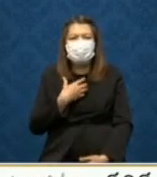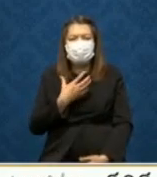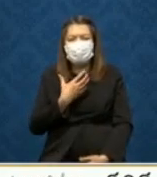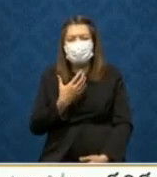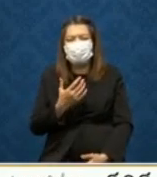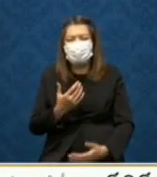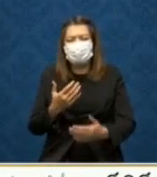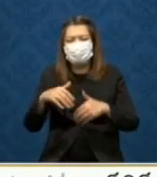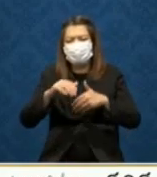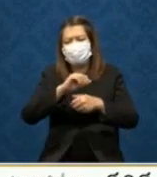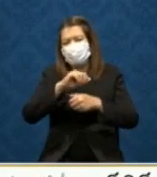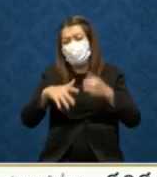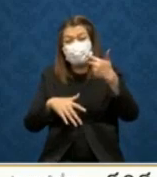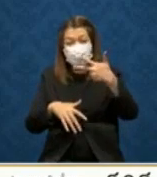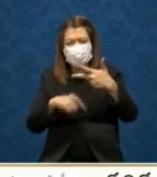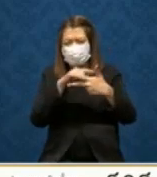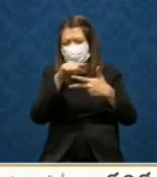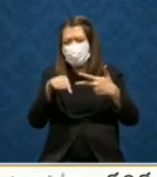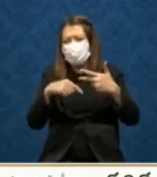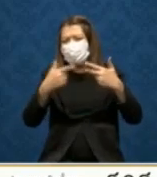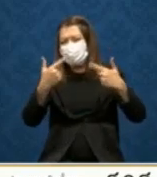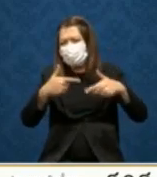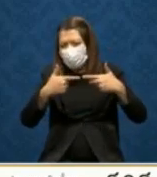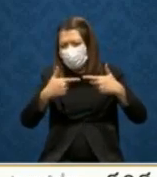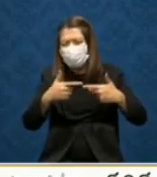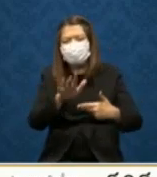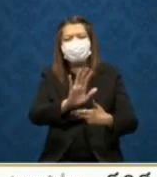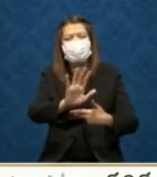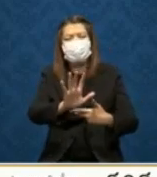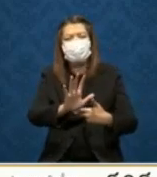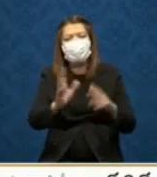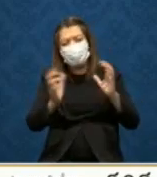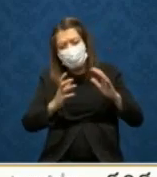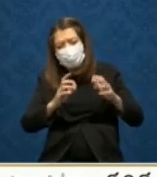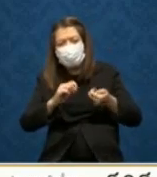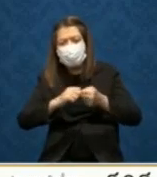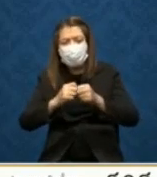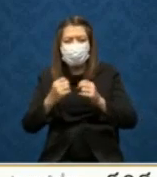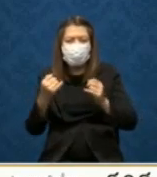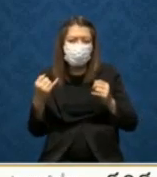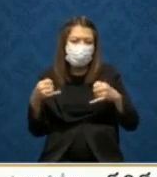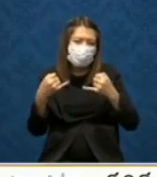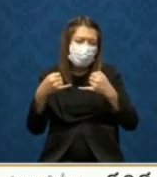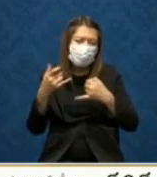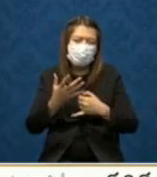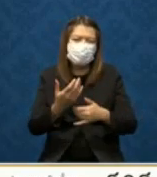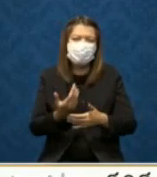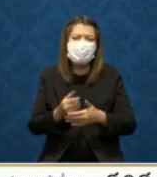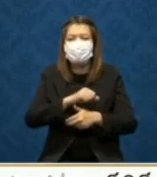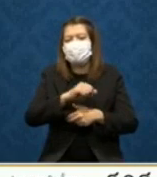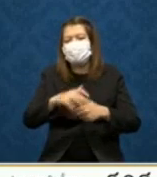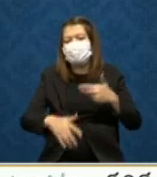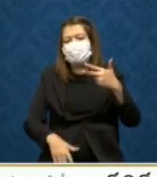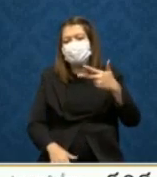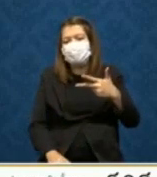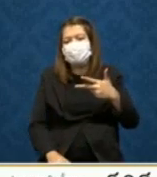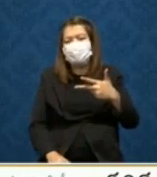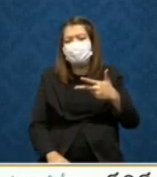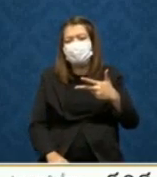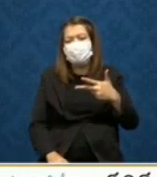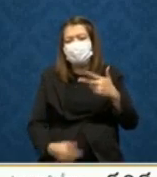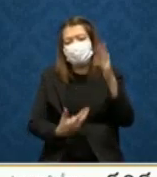กันดูแลเค้าดีๆอย่าให้เขาทะเลาะกันอย่าให้เขาทะเลาะกันเพราะ 3พี่น้องนี้คือรากเหง้าของคน 3